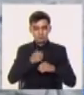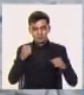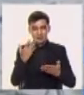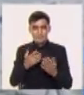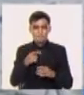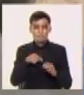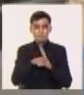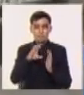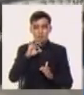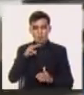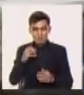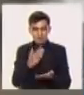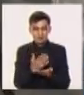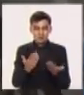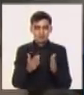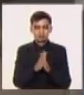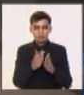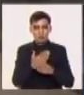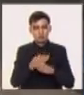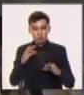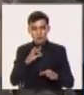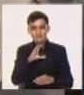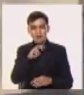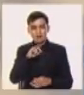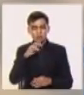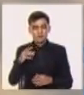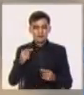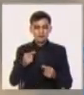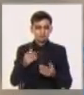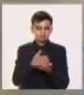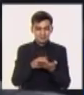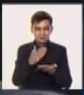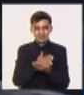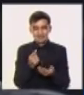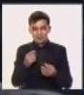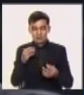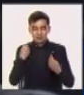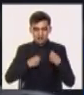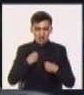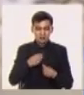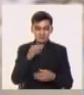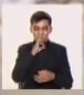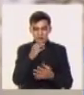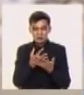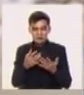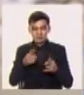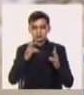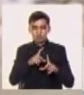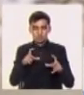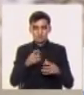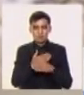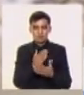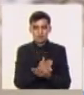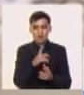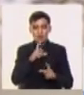в этом городе открывают пункты помощи. Волонтеры собирают медикаменты, продукты и одежду для пострадавших. Люди